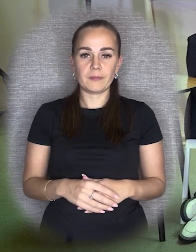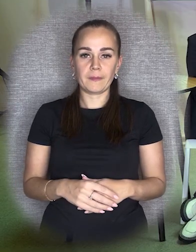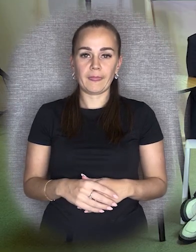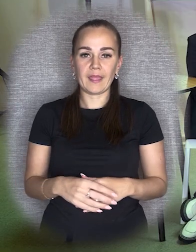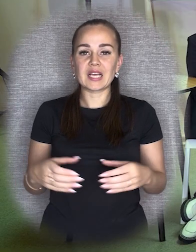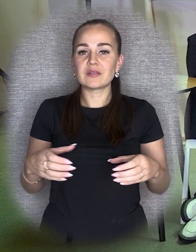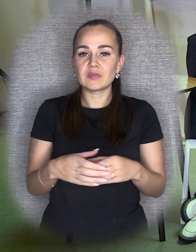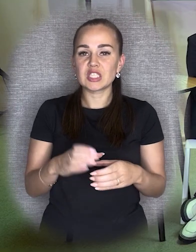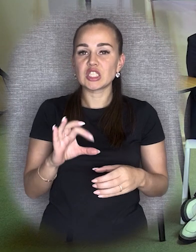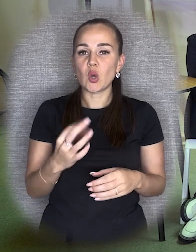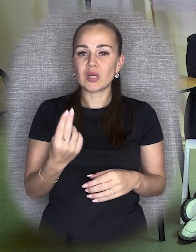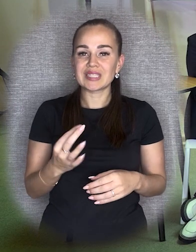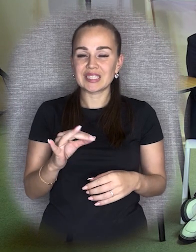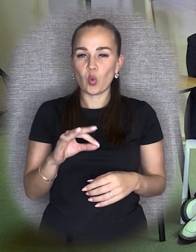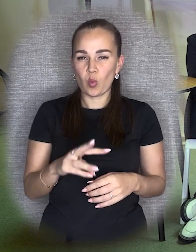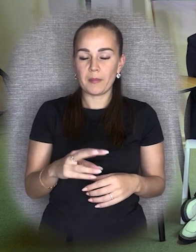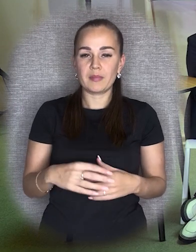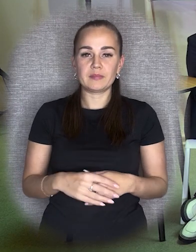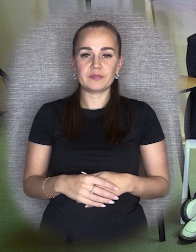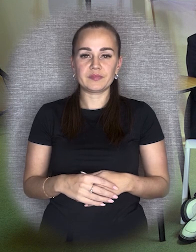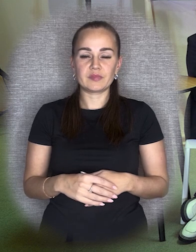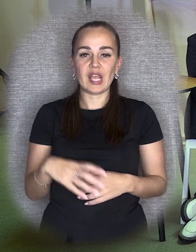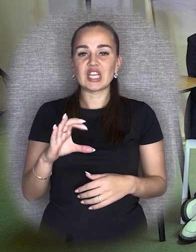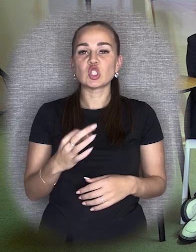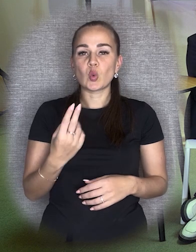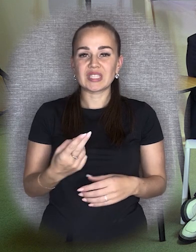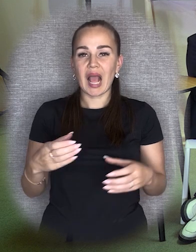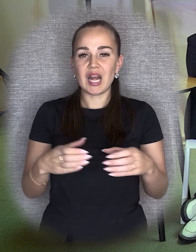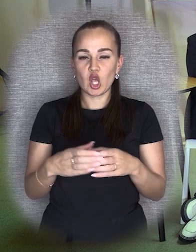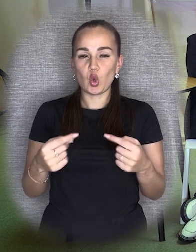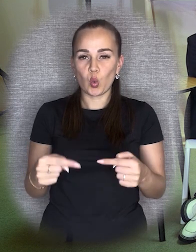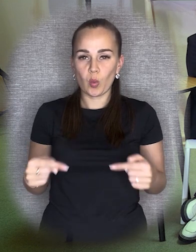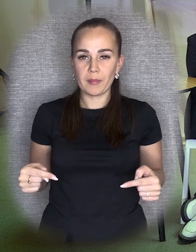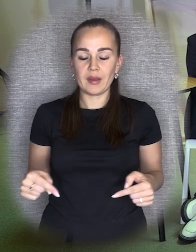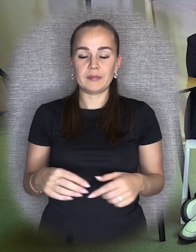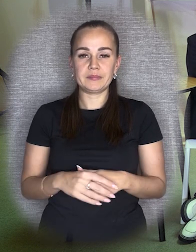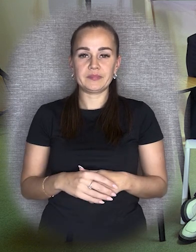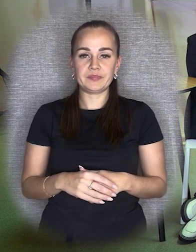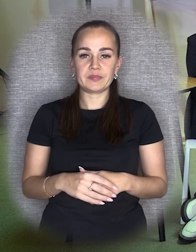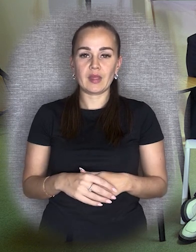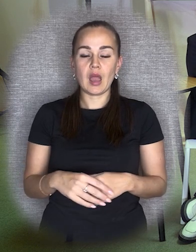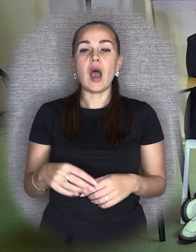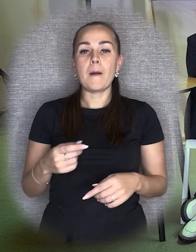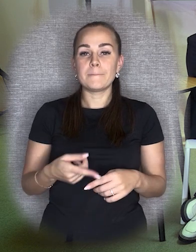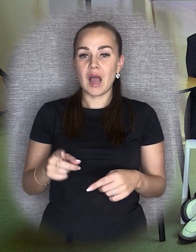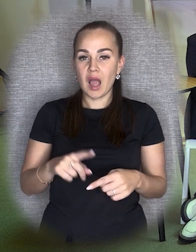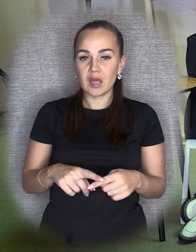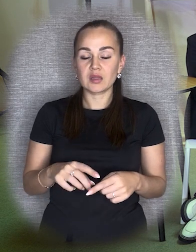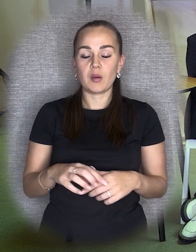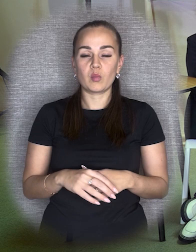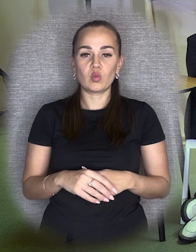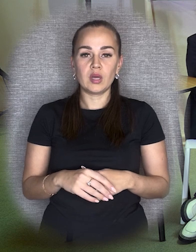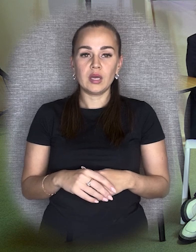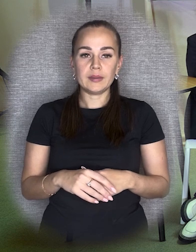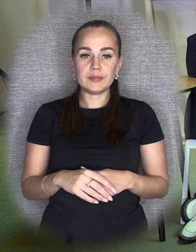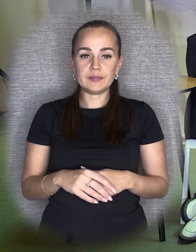социумы, социальные группы, да, самые разнообразные. Поэтому вот здесь вот показать